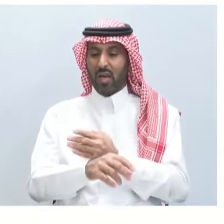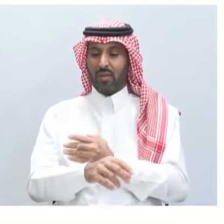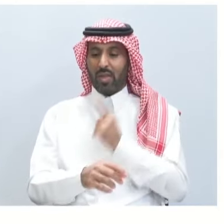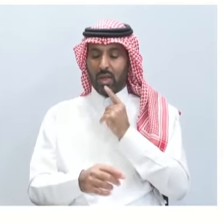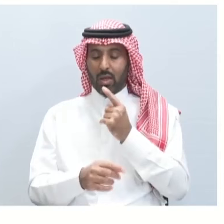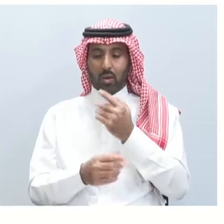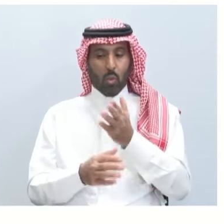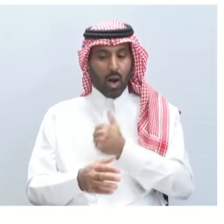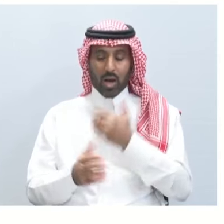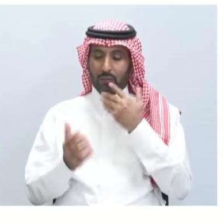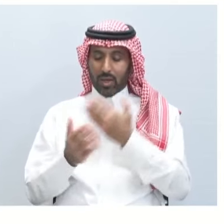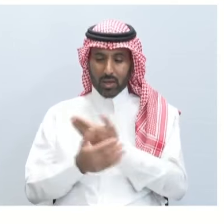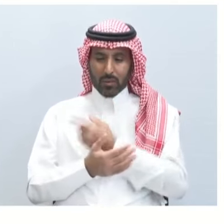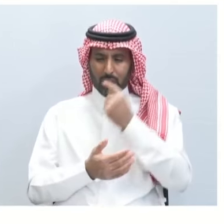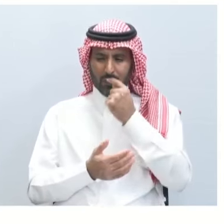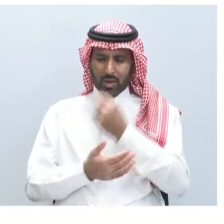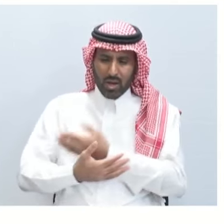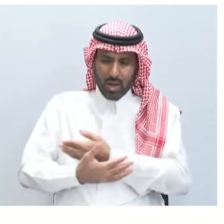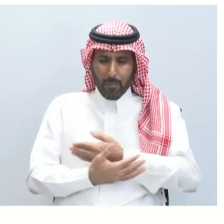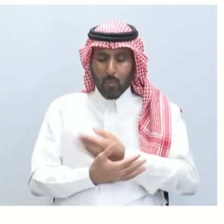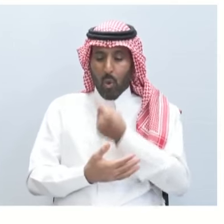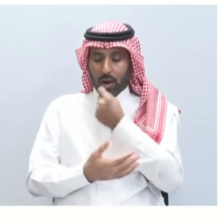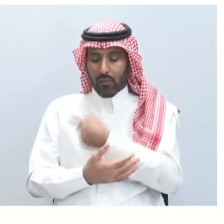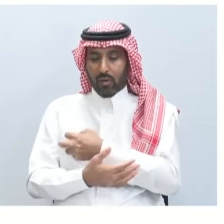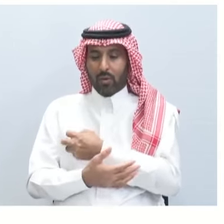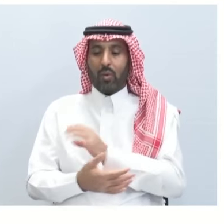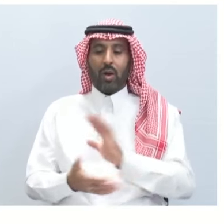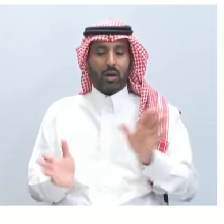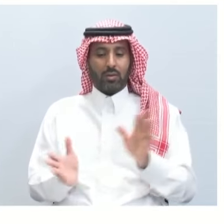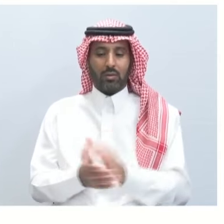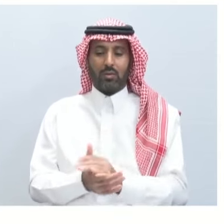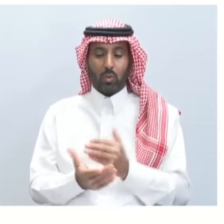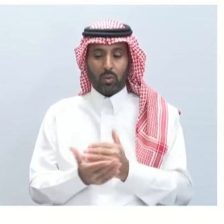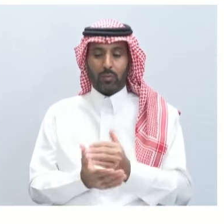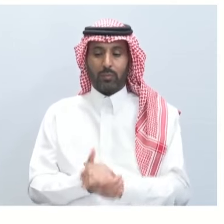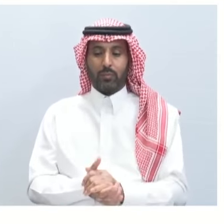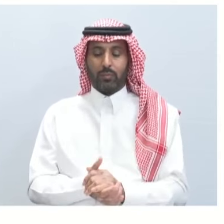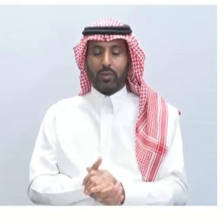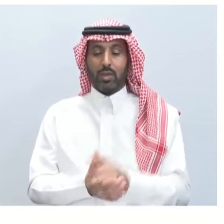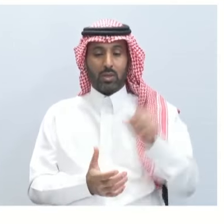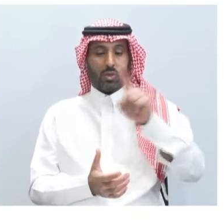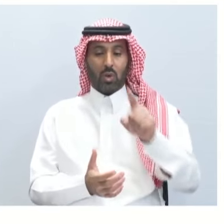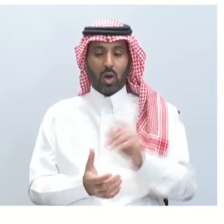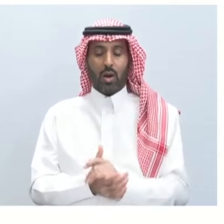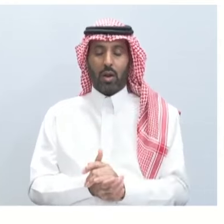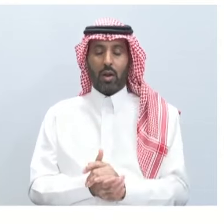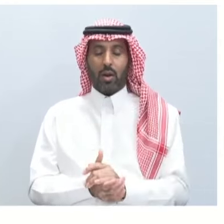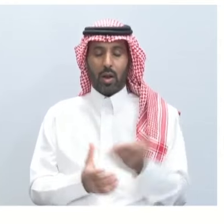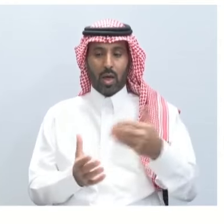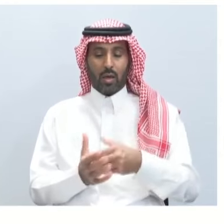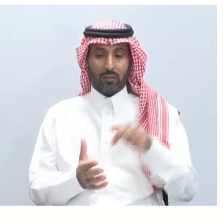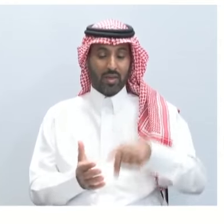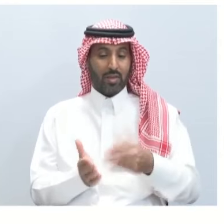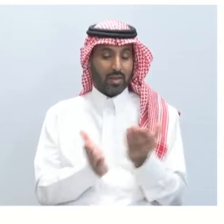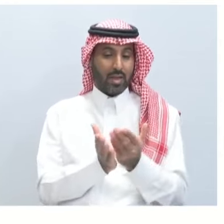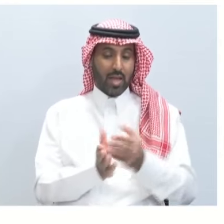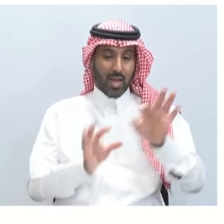اي فطامه من الرضاعه هذا معنى هذه الكلمات السؤال معنا الاخير في هذا الدرس